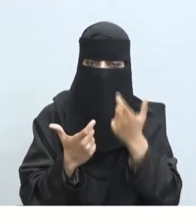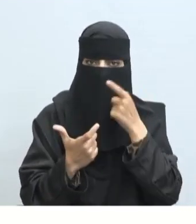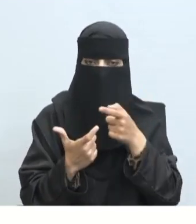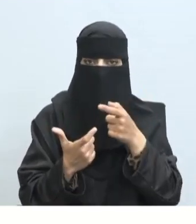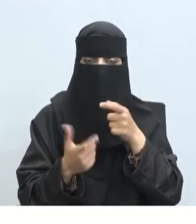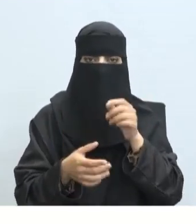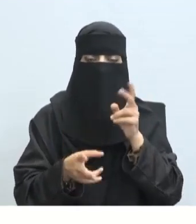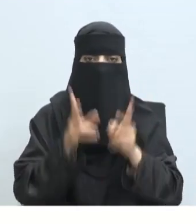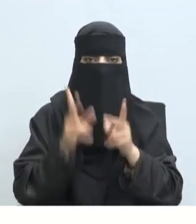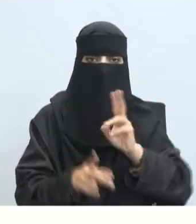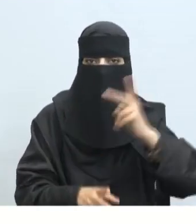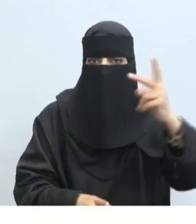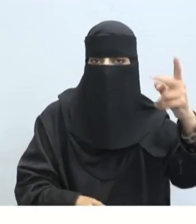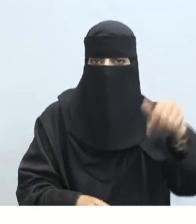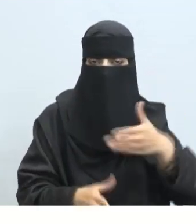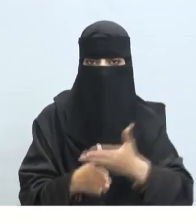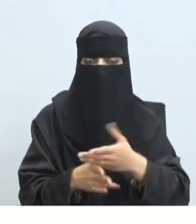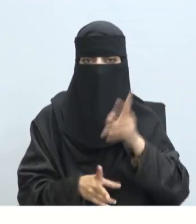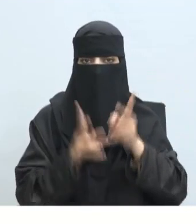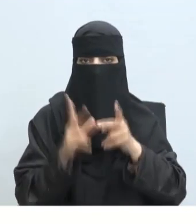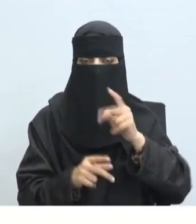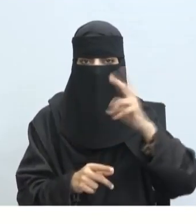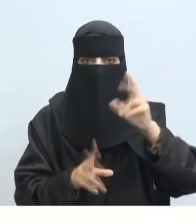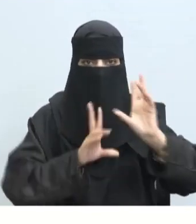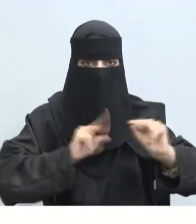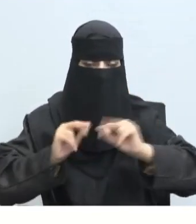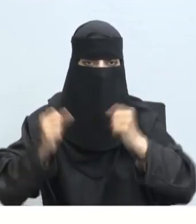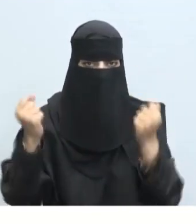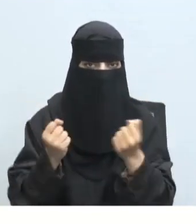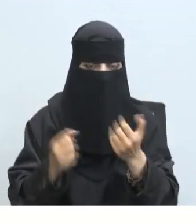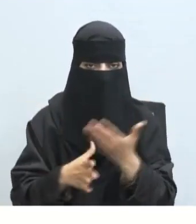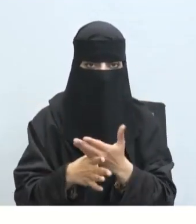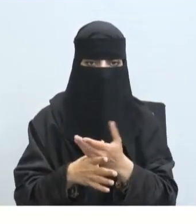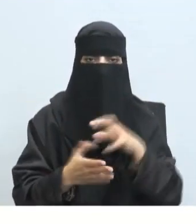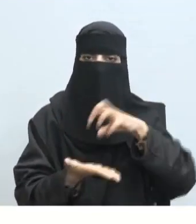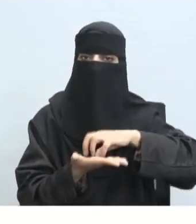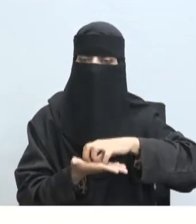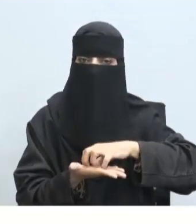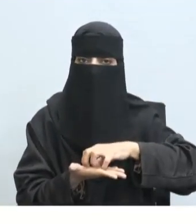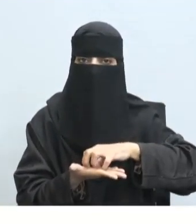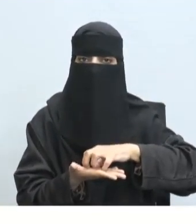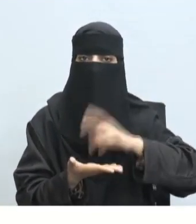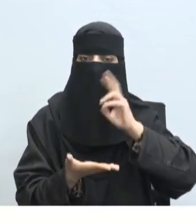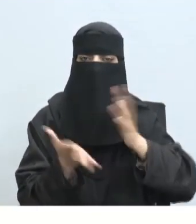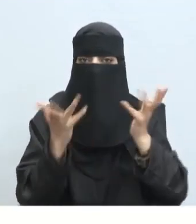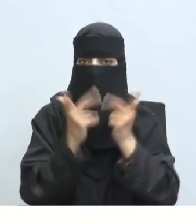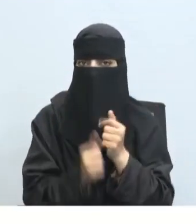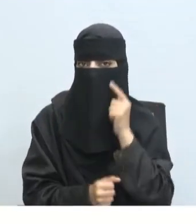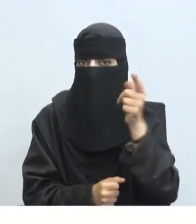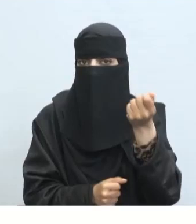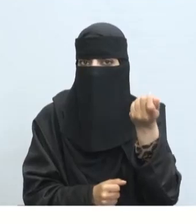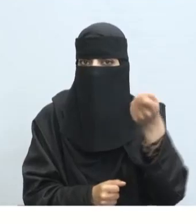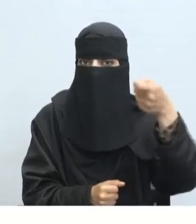الفعاليات الاخرى اذا كان هنالك فعاليه بنفس النشاط او في نفس الموقع نراعي الاسعار